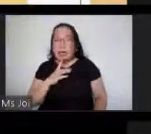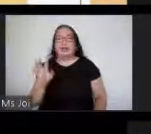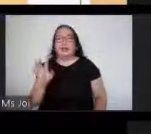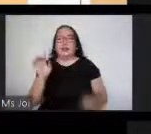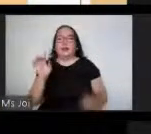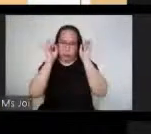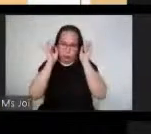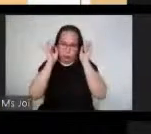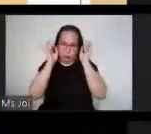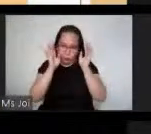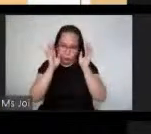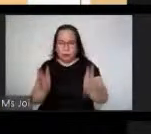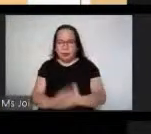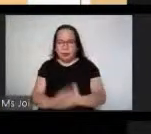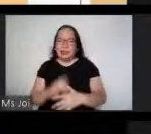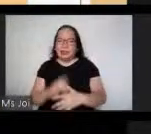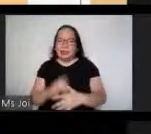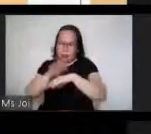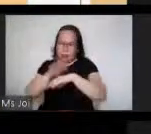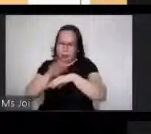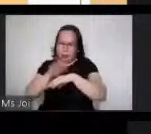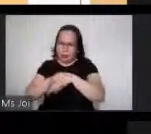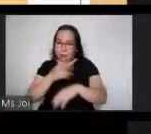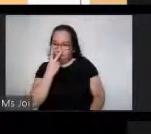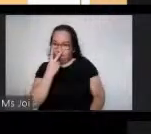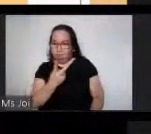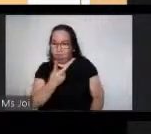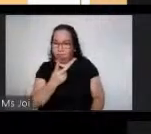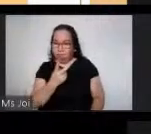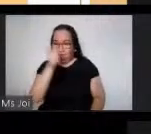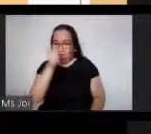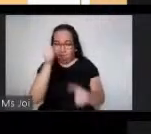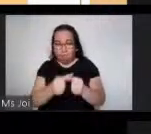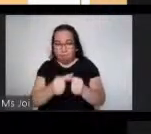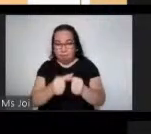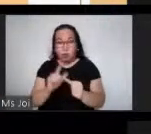Very important part that we want to, ano po yung mga